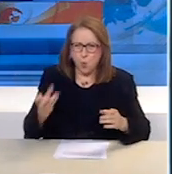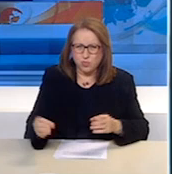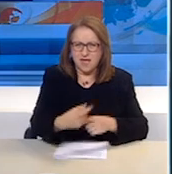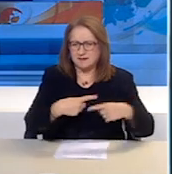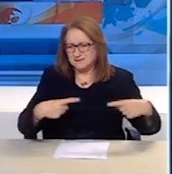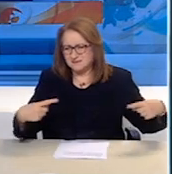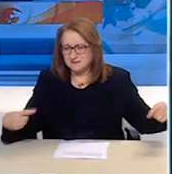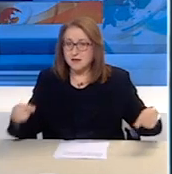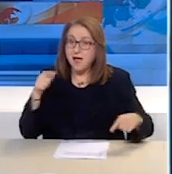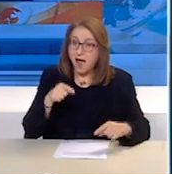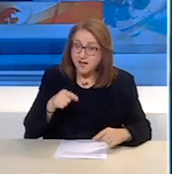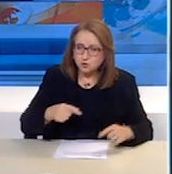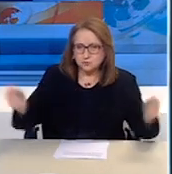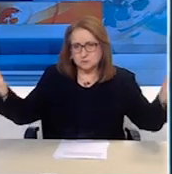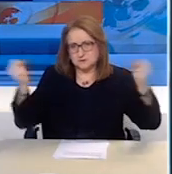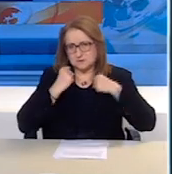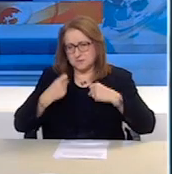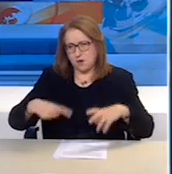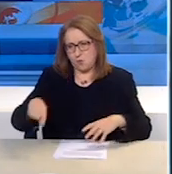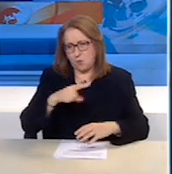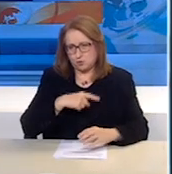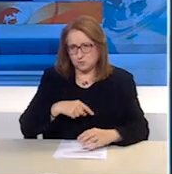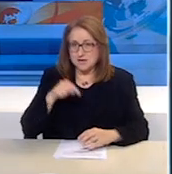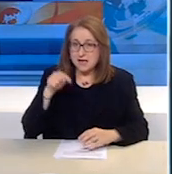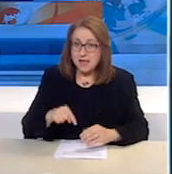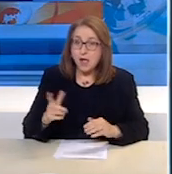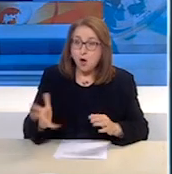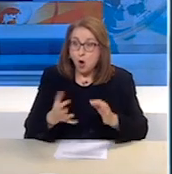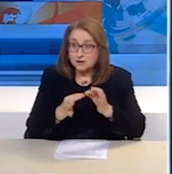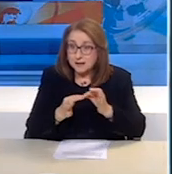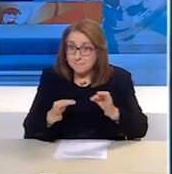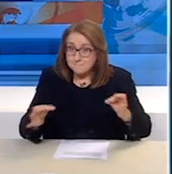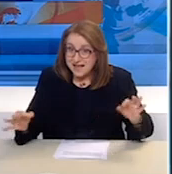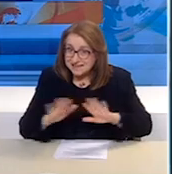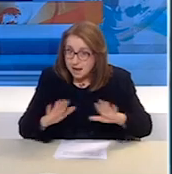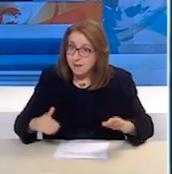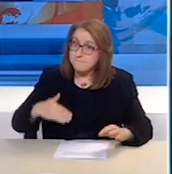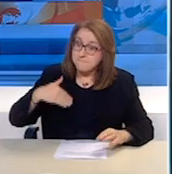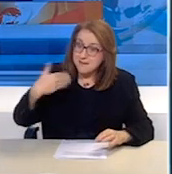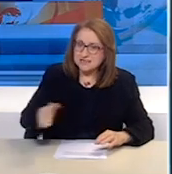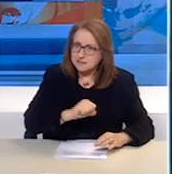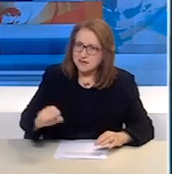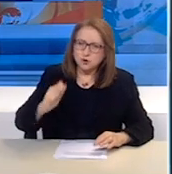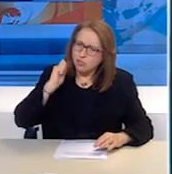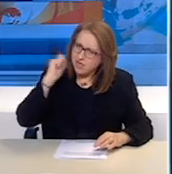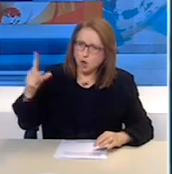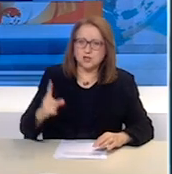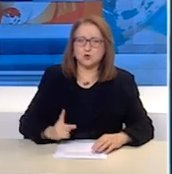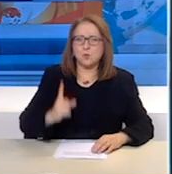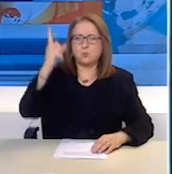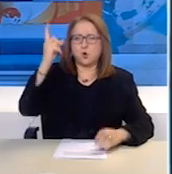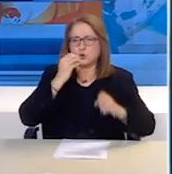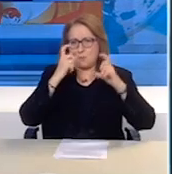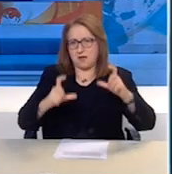τήρηση κανόνων και αποστάσεων μεταφέρονται για το πρώτο Σάββατο μετά την άρση των περιοριστικών μέτρων. Προσβλέπουμε ότι όλα τα σωματεία των